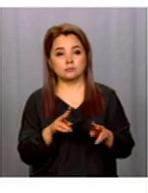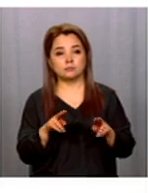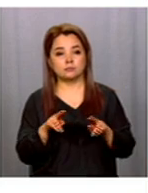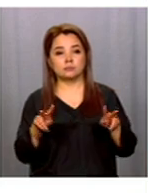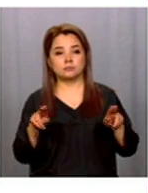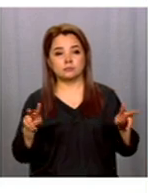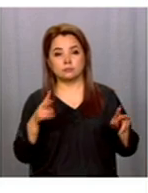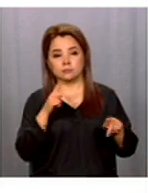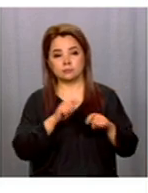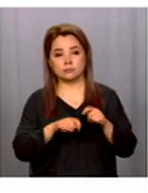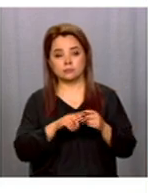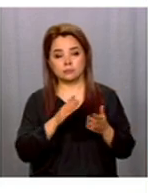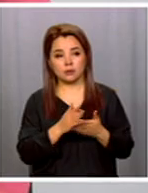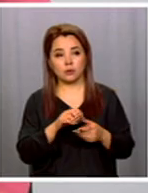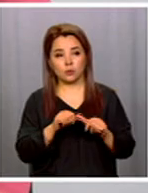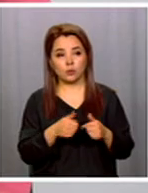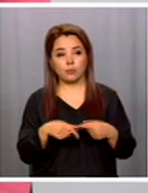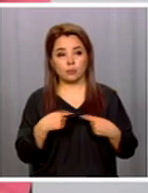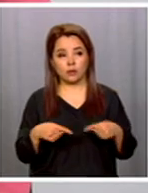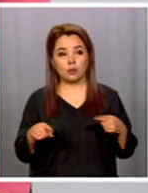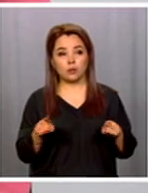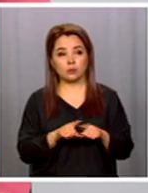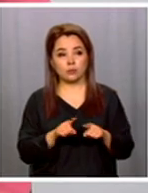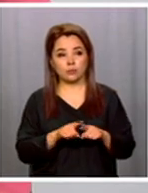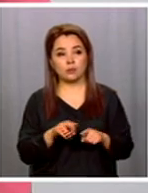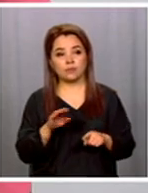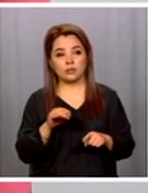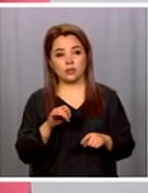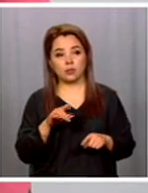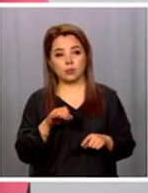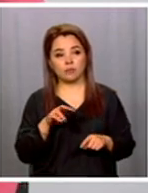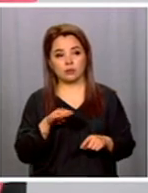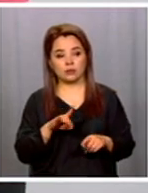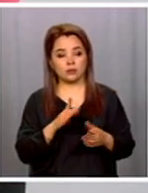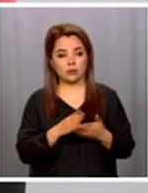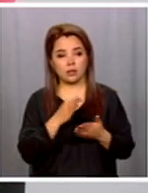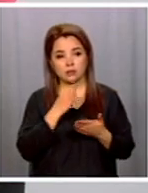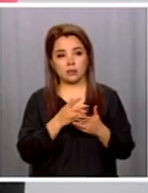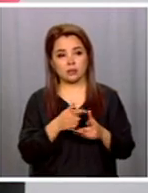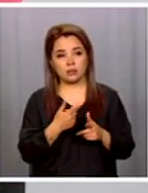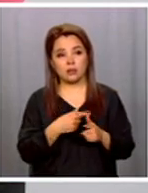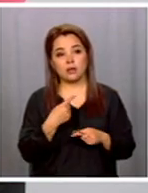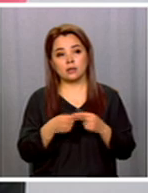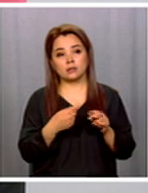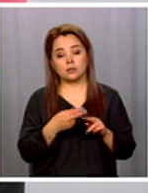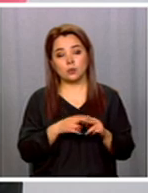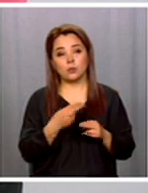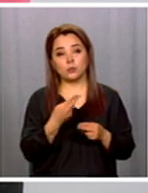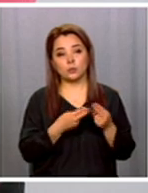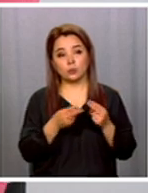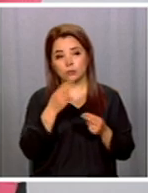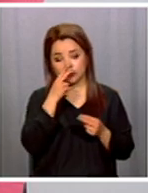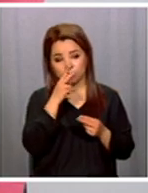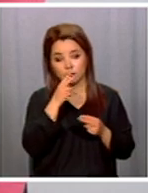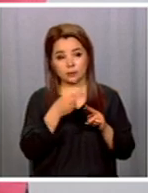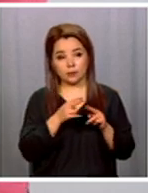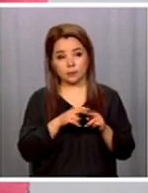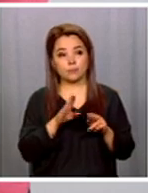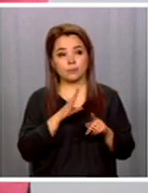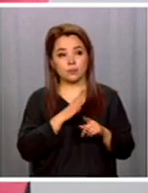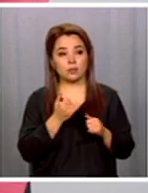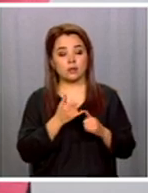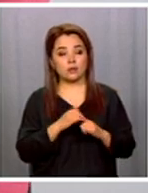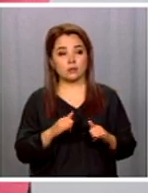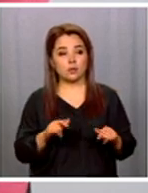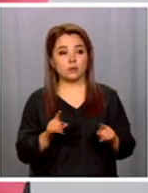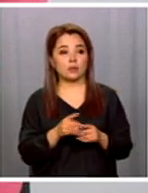де көлемдері әртүрлі болса, онда оны гетероморфты деп атайды. Ал келесі суретте, балалар, яғни жынысты көбеюге